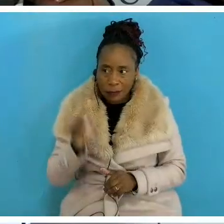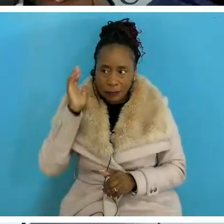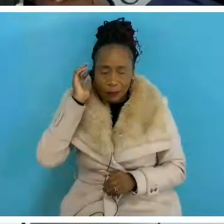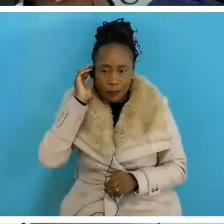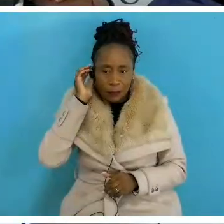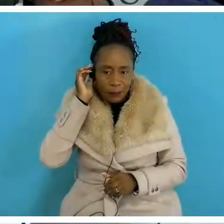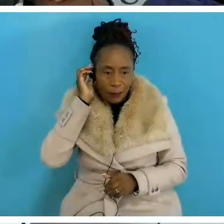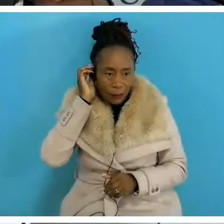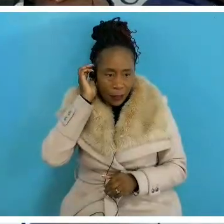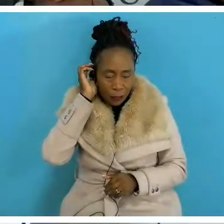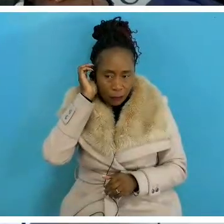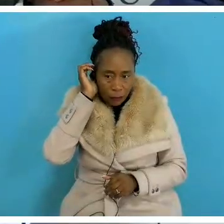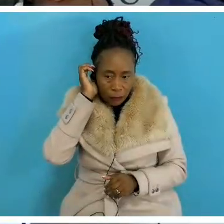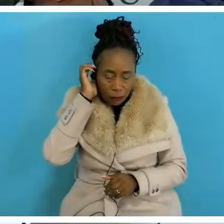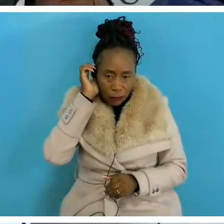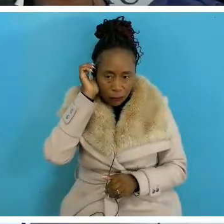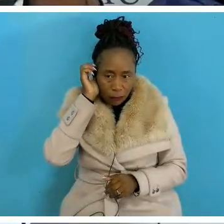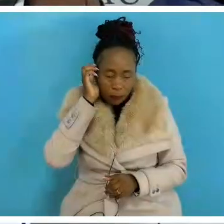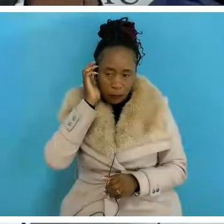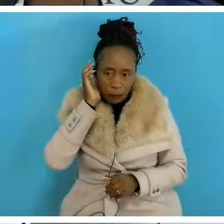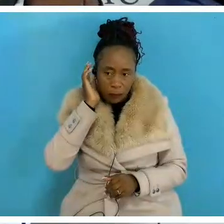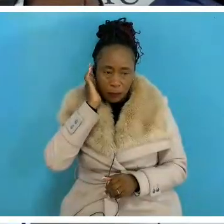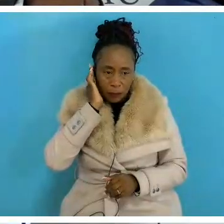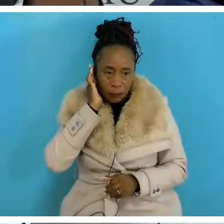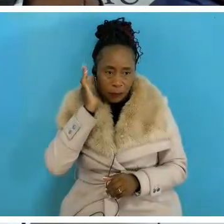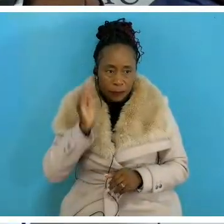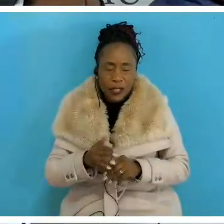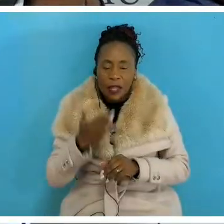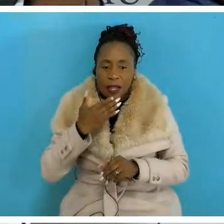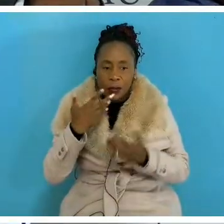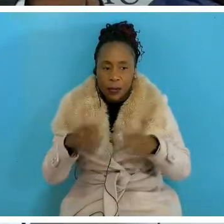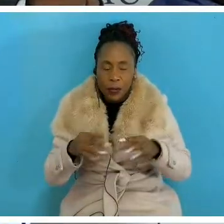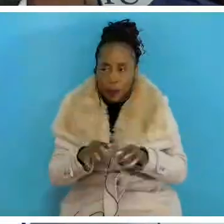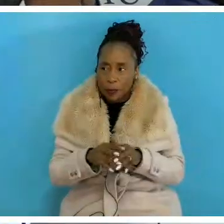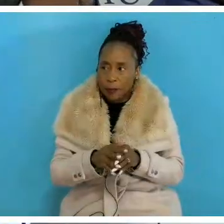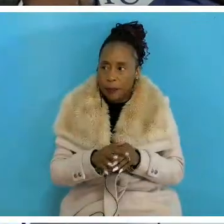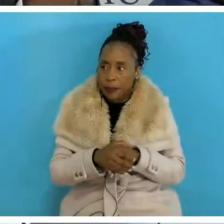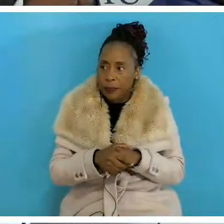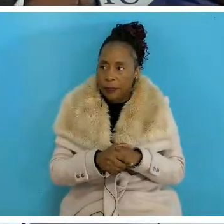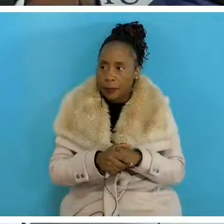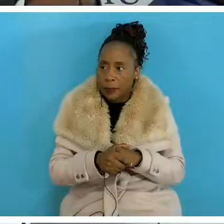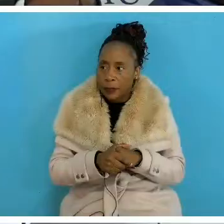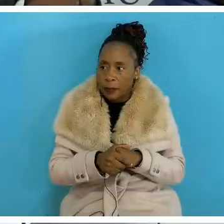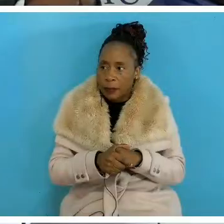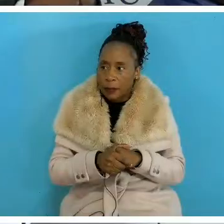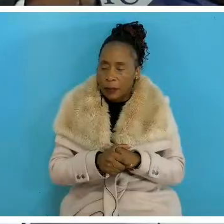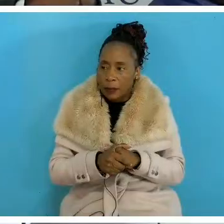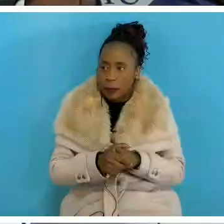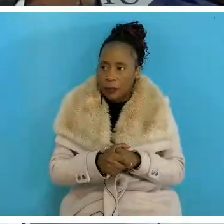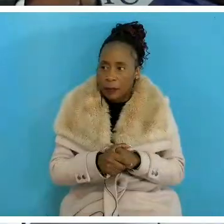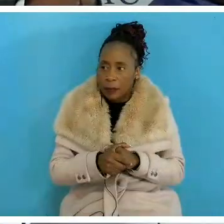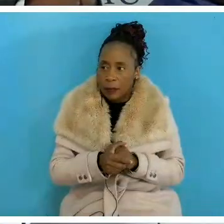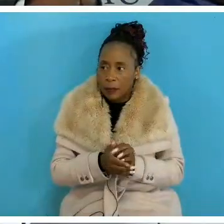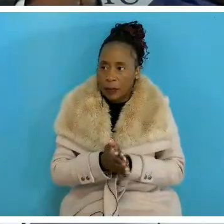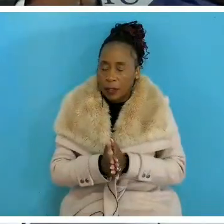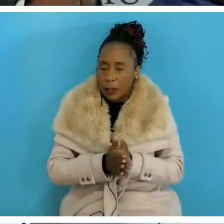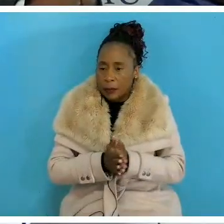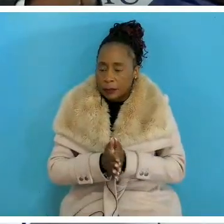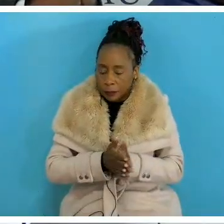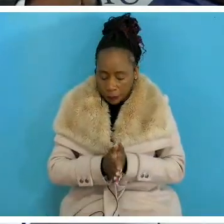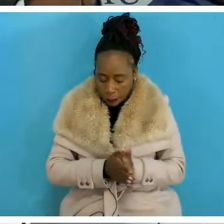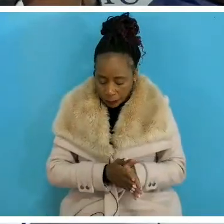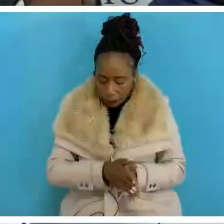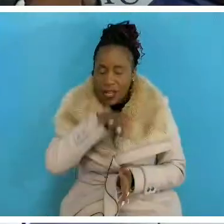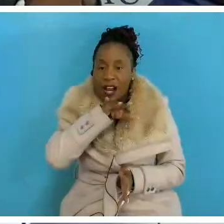Baie dankie. Ek kan net sê, die komiteelede het almal besluit, ons gaan al die breingebiede besoek